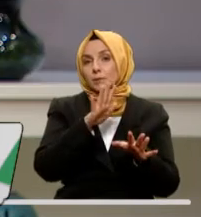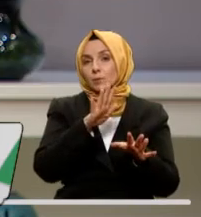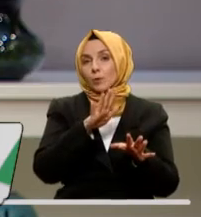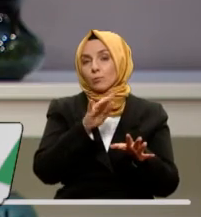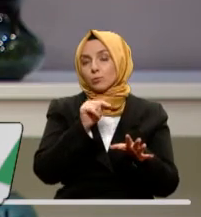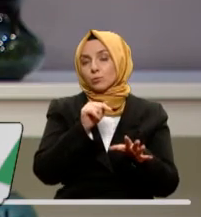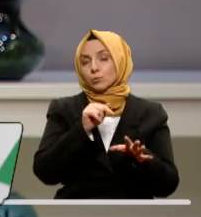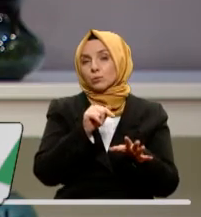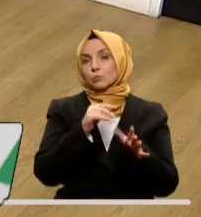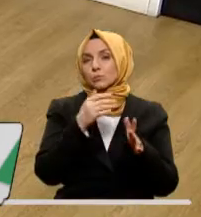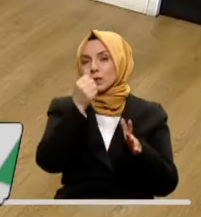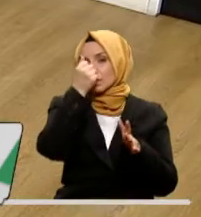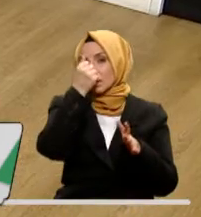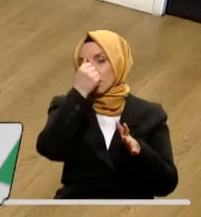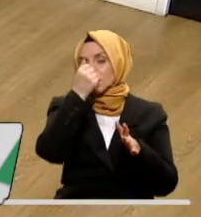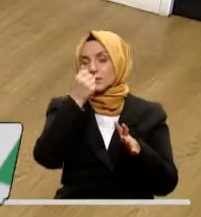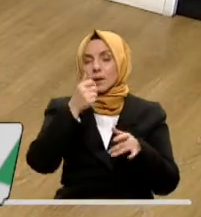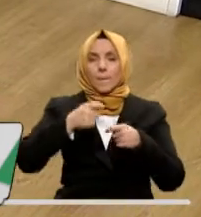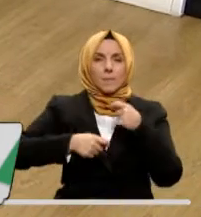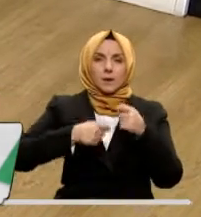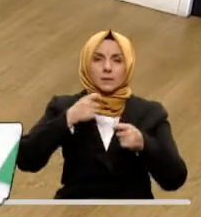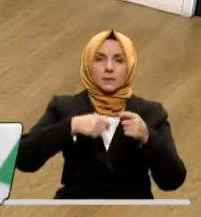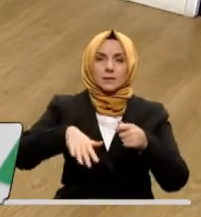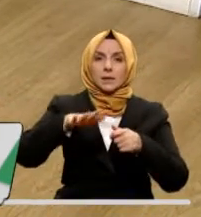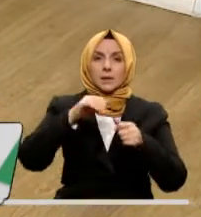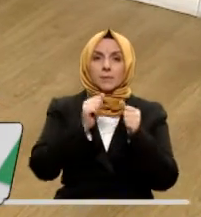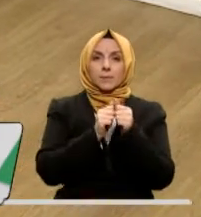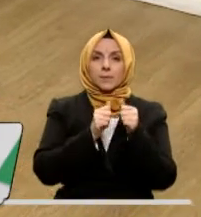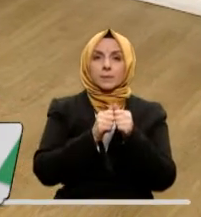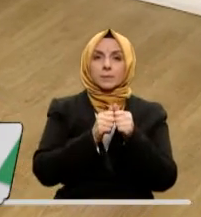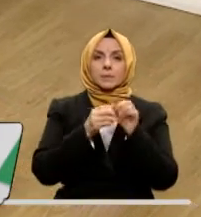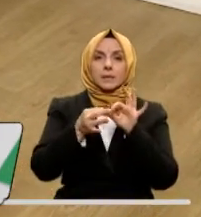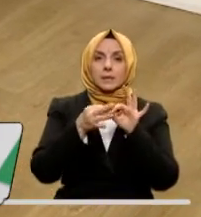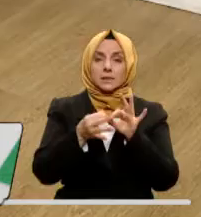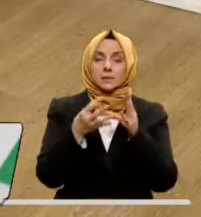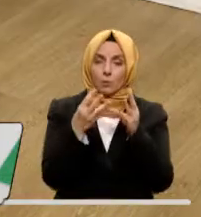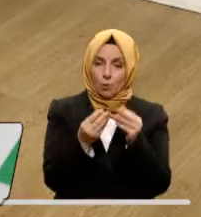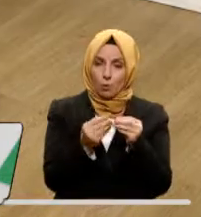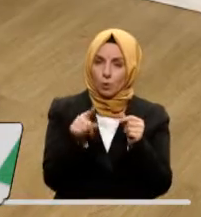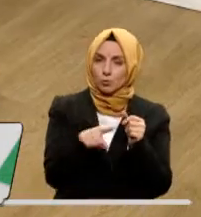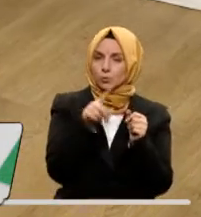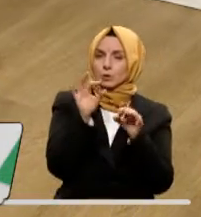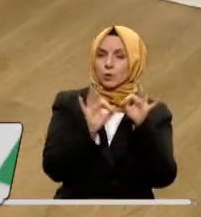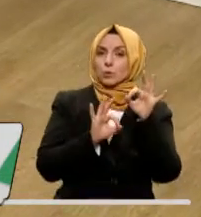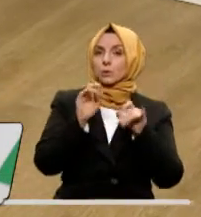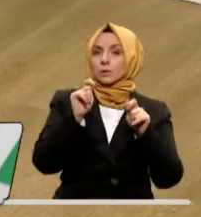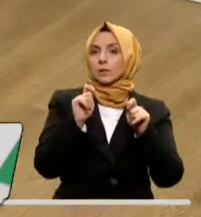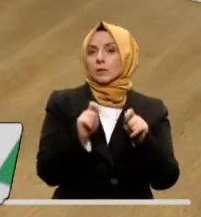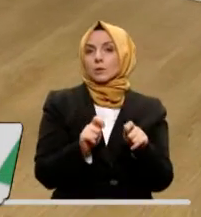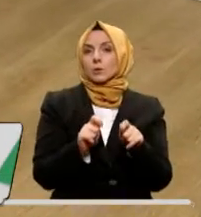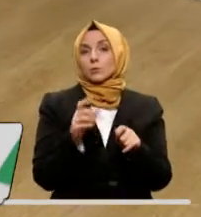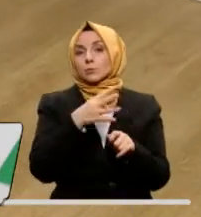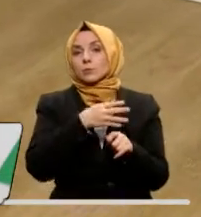beridir tüm dünyadaki kan bankaları Bizler hep birbirimizde iletişim deyiz Bunları kontrol ediyoruz